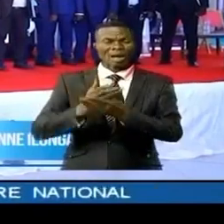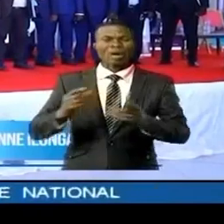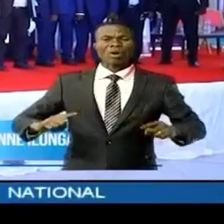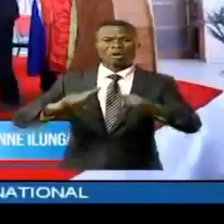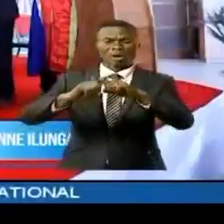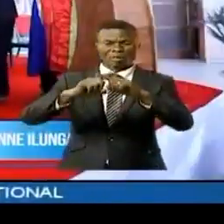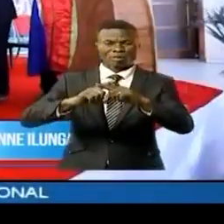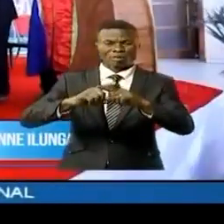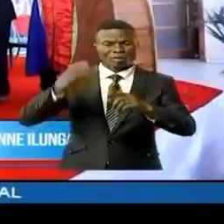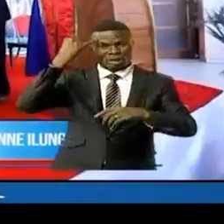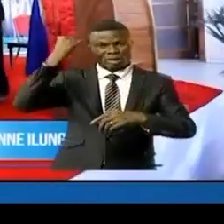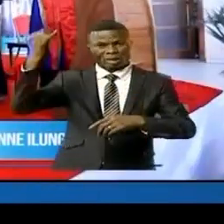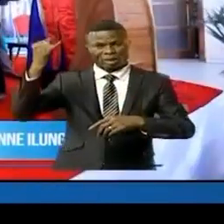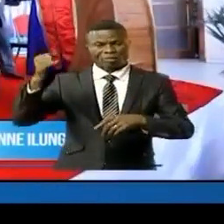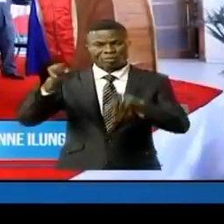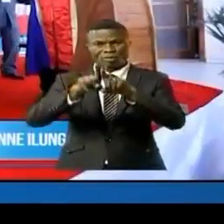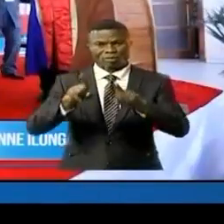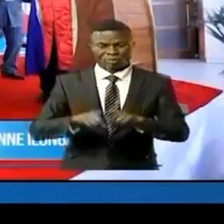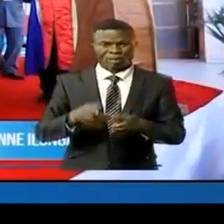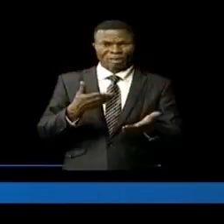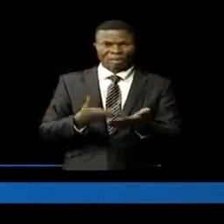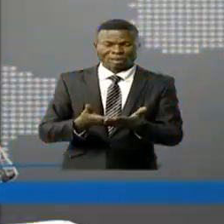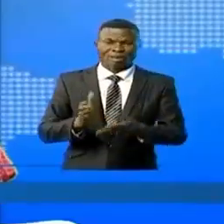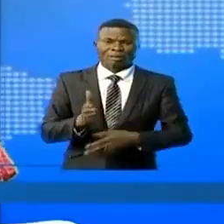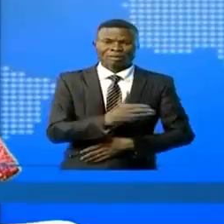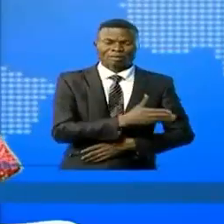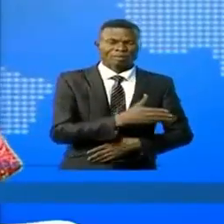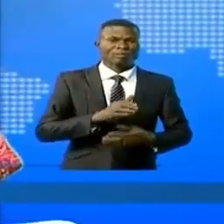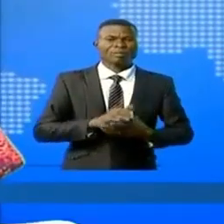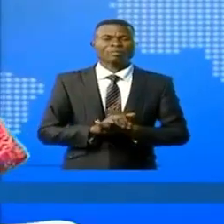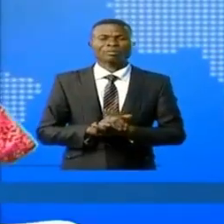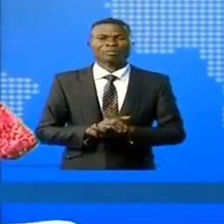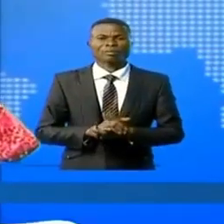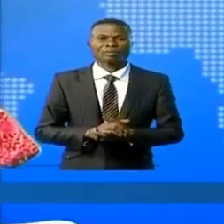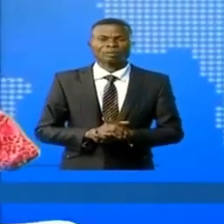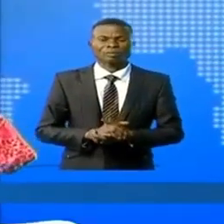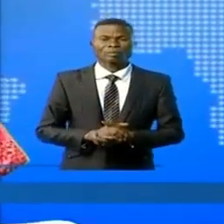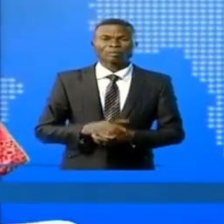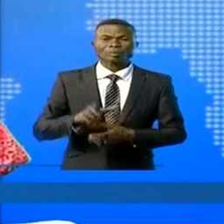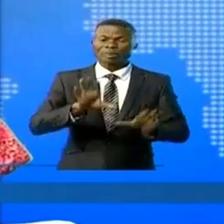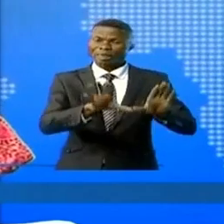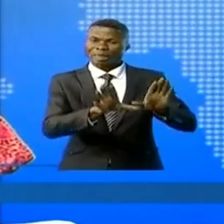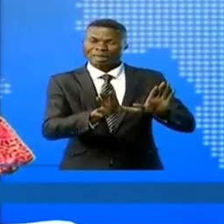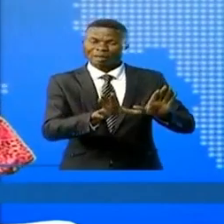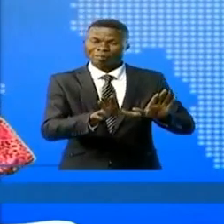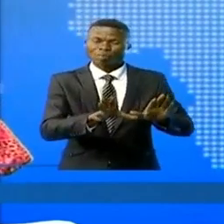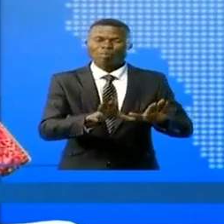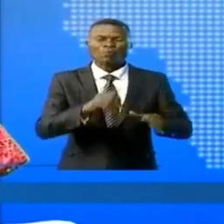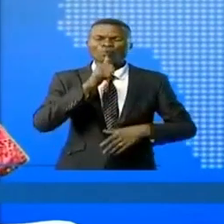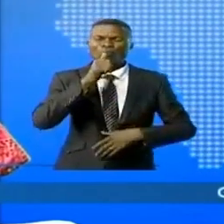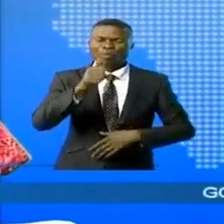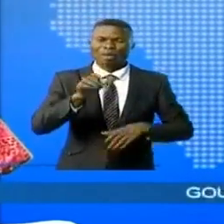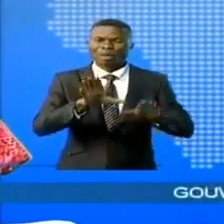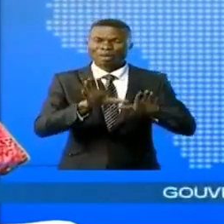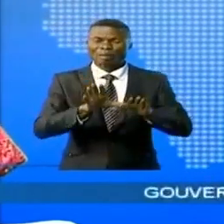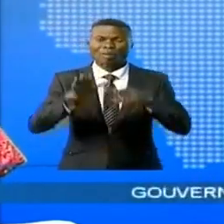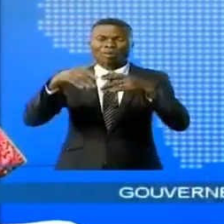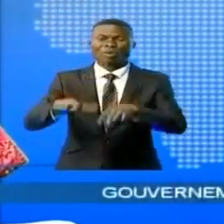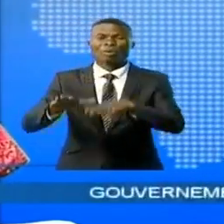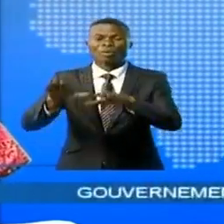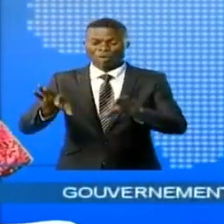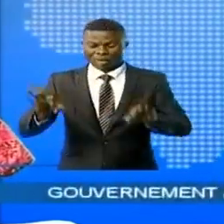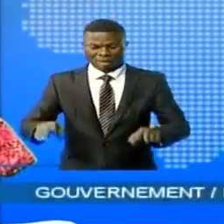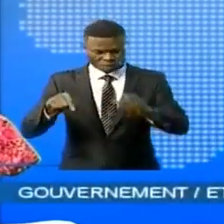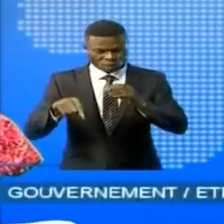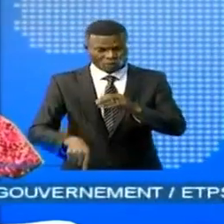l'imaginaire et de la minute des poissons capitaine à foison des poissons de mer du sol qui